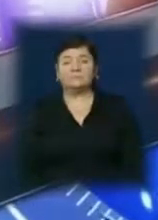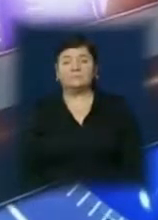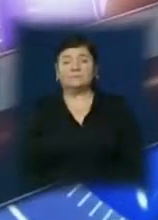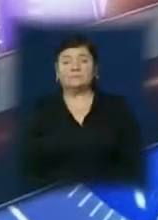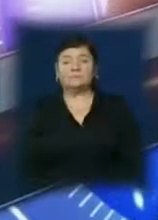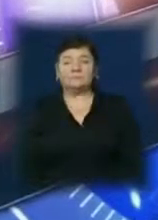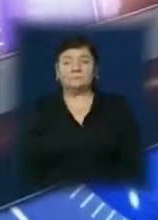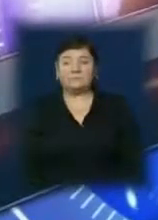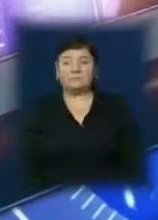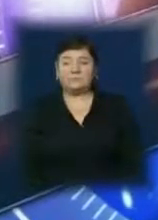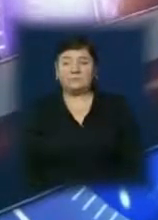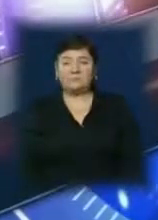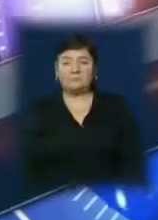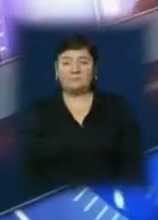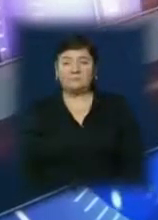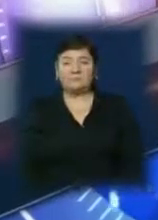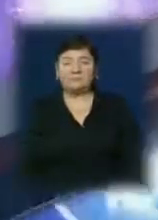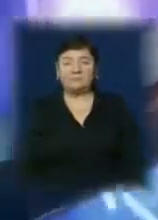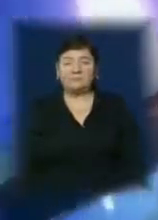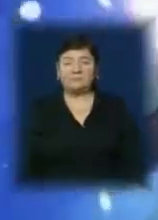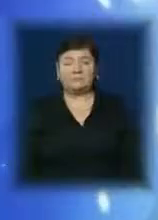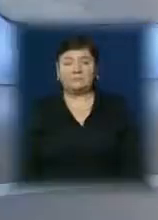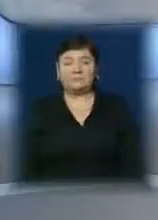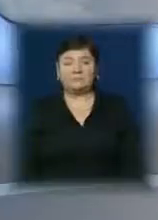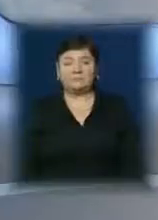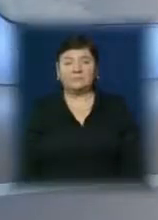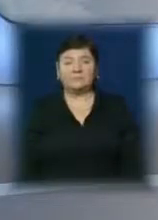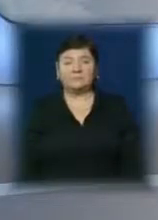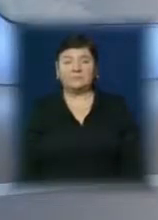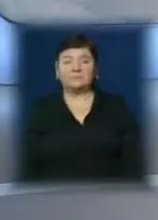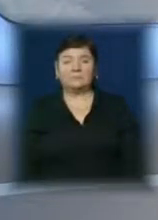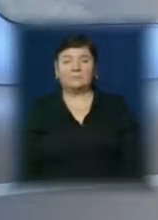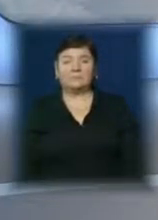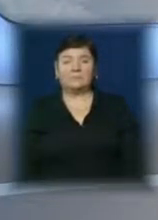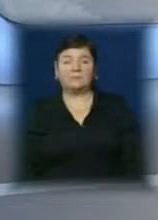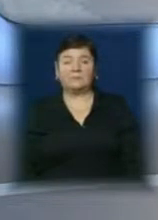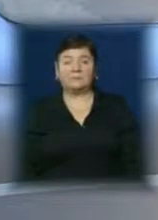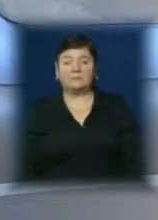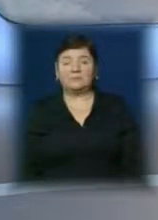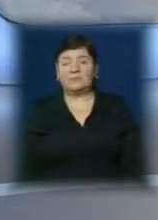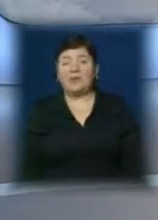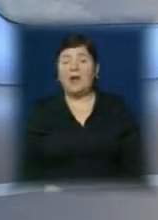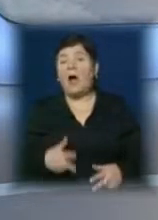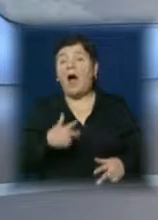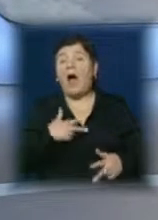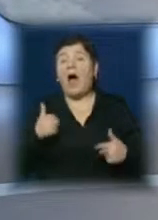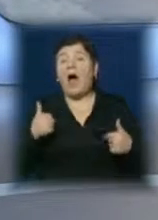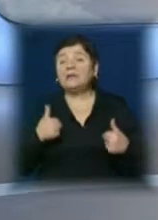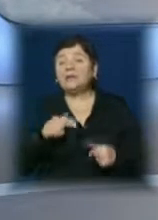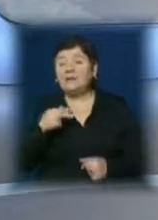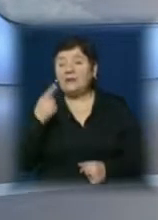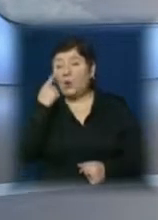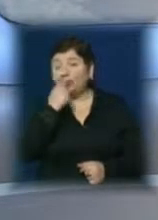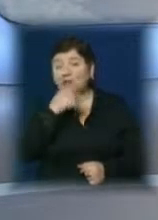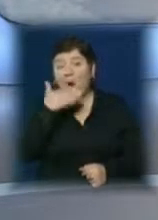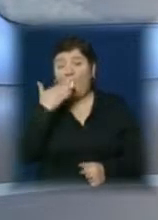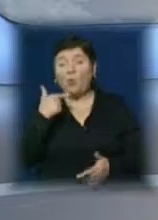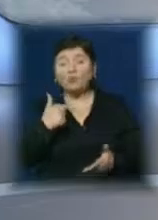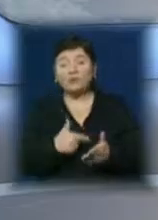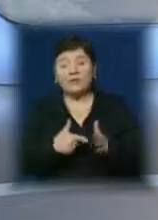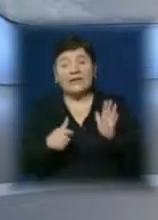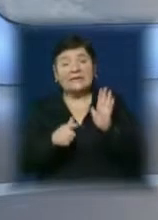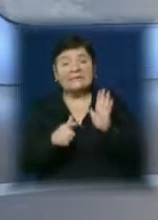оборудования. Поэтому такие пациенты лечатся здесь, на месте. В этом, конечно, безусловно, большое